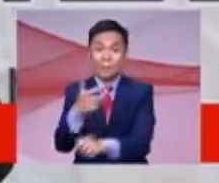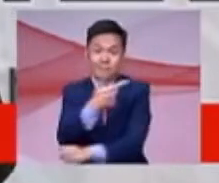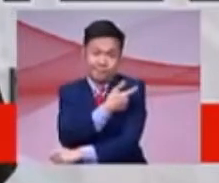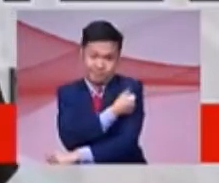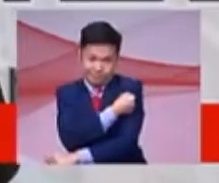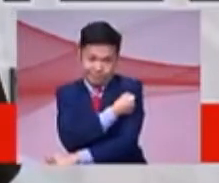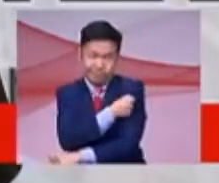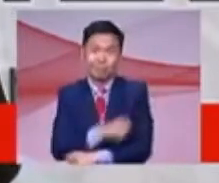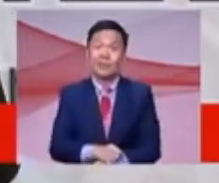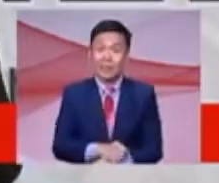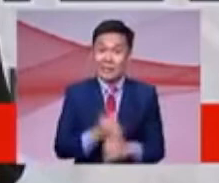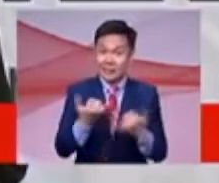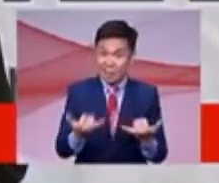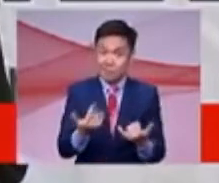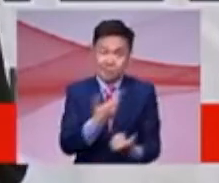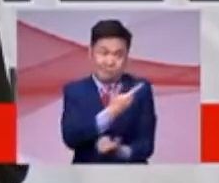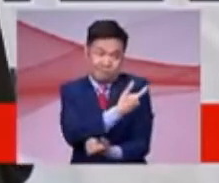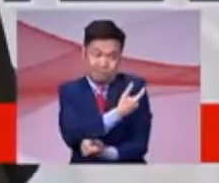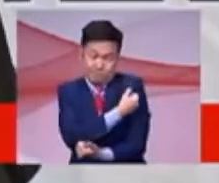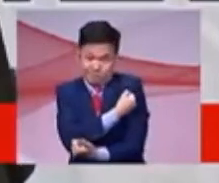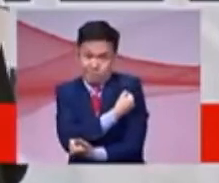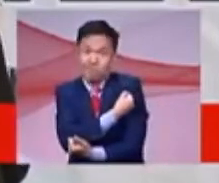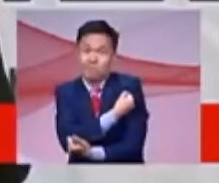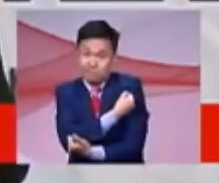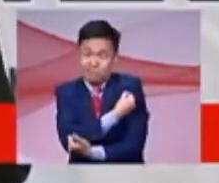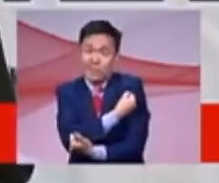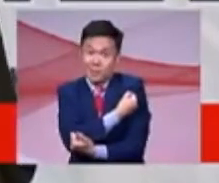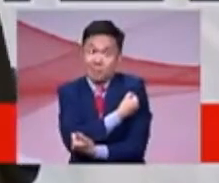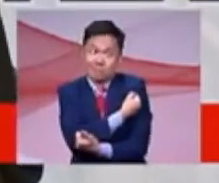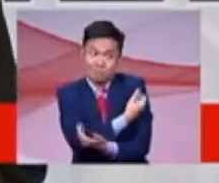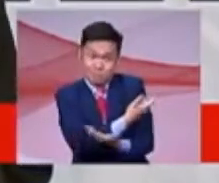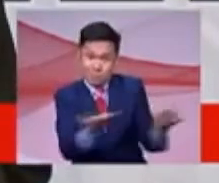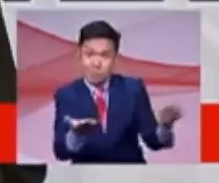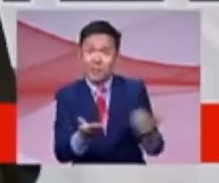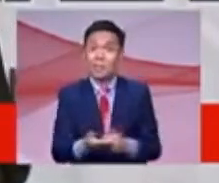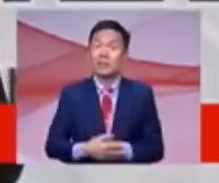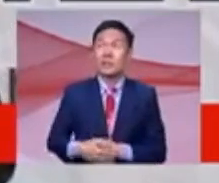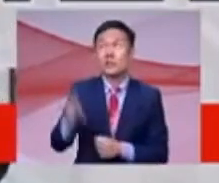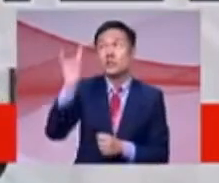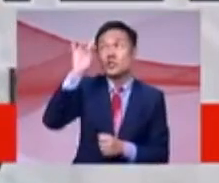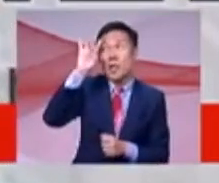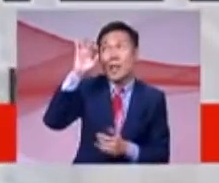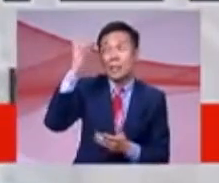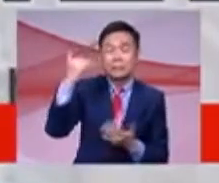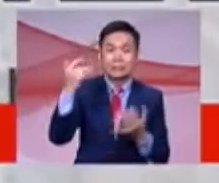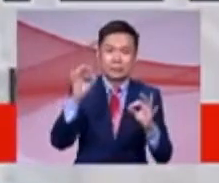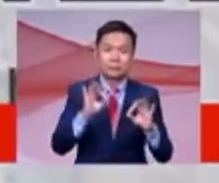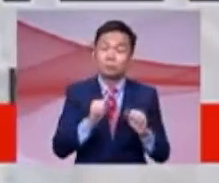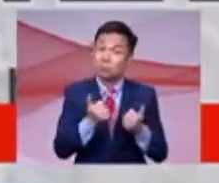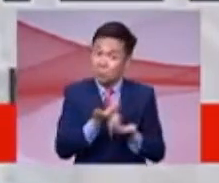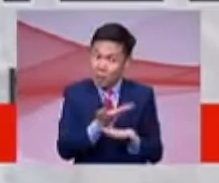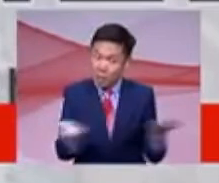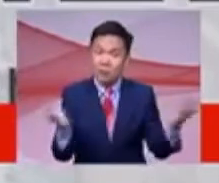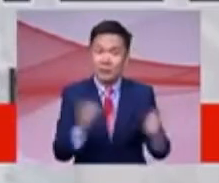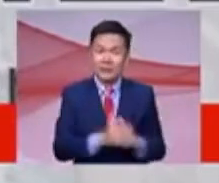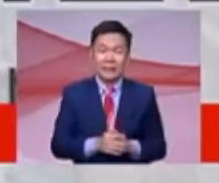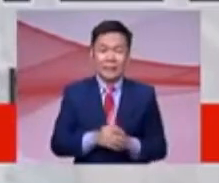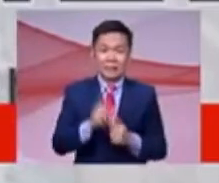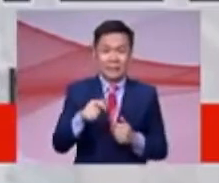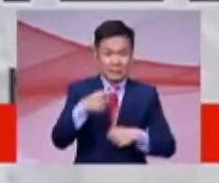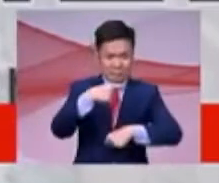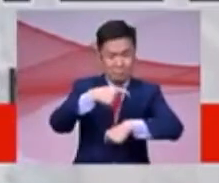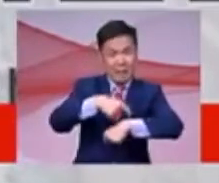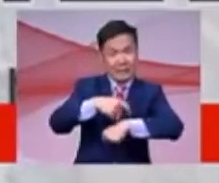kita akan jalankan suntikan besar-besaran insya-Allah kalau vaksin. Jadi sekarang ini bukan kelewatan, bukan